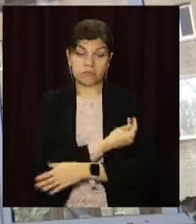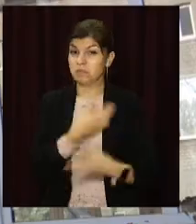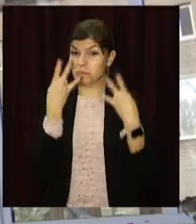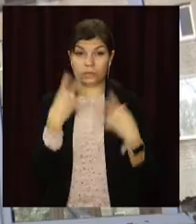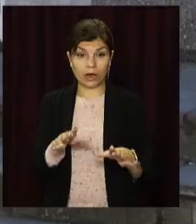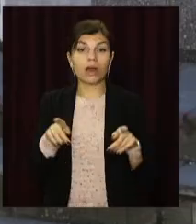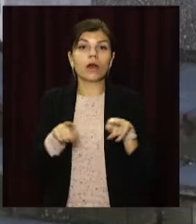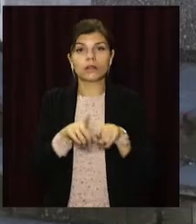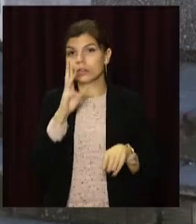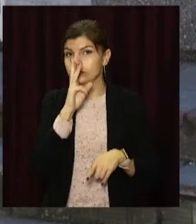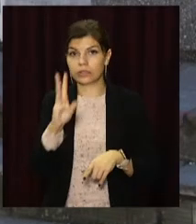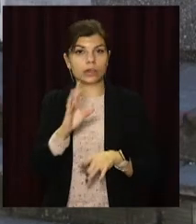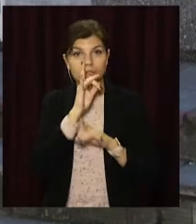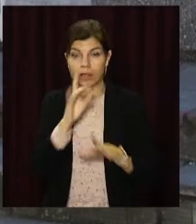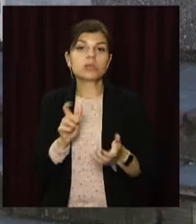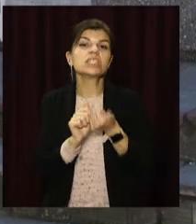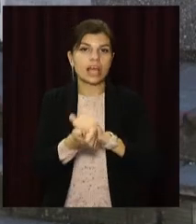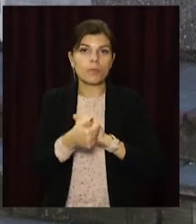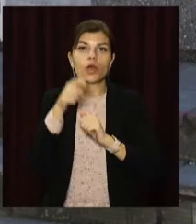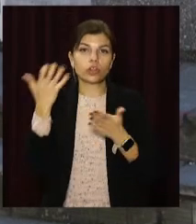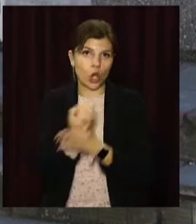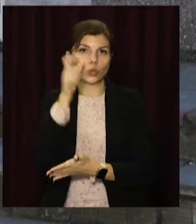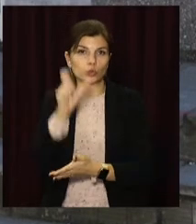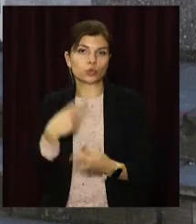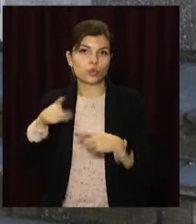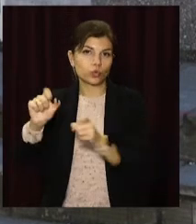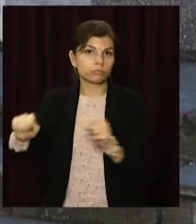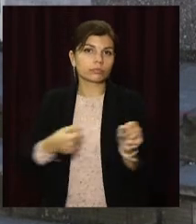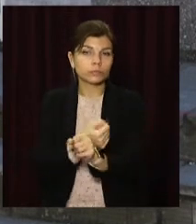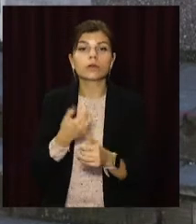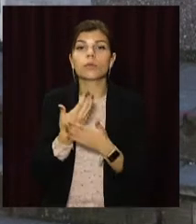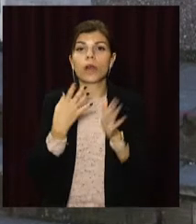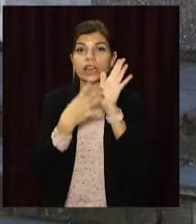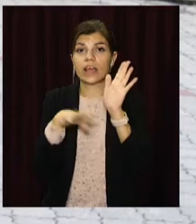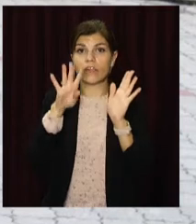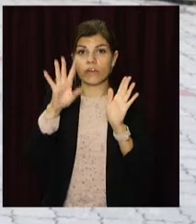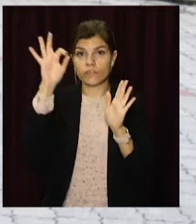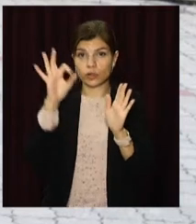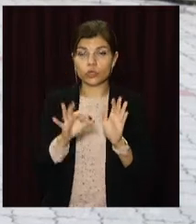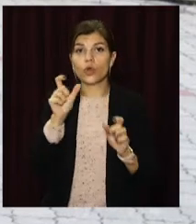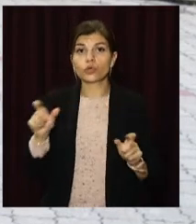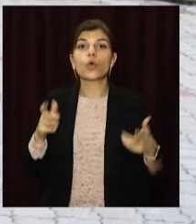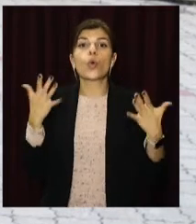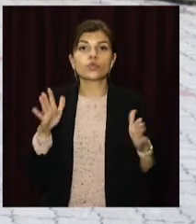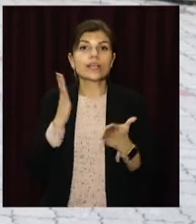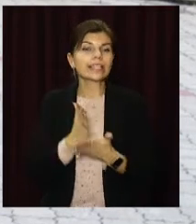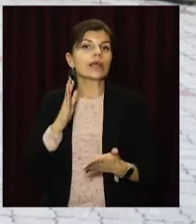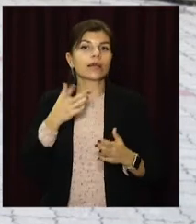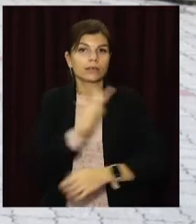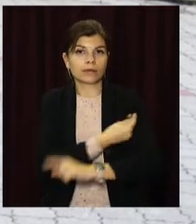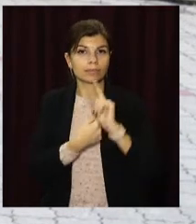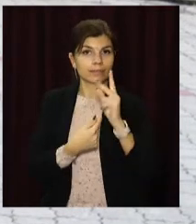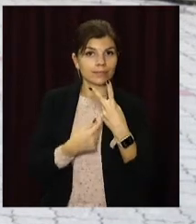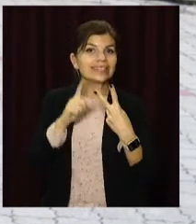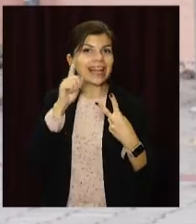заміну таким вчителям знайдуть. Загалом у навчальних закладах Дніпра 94% персоналу мають зелений сертифікат.